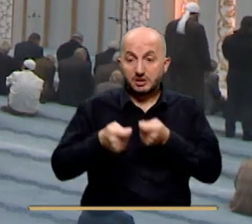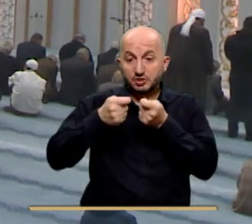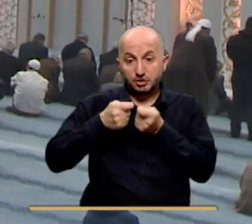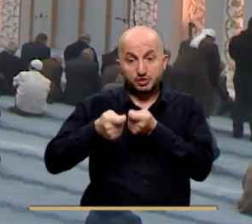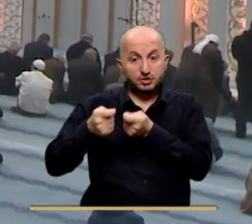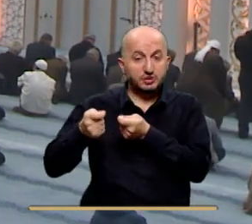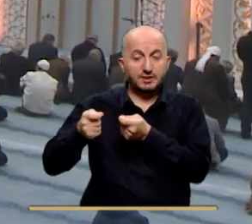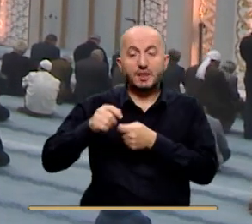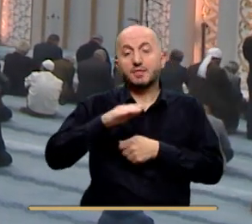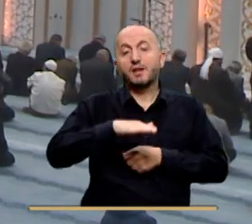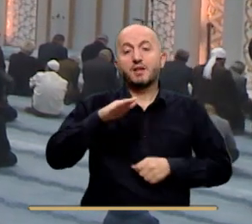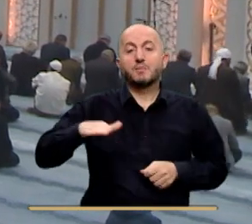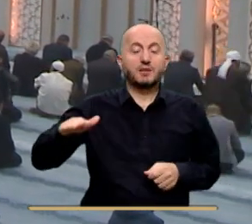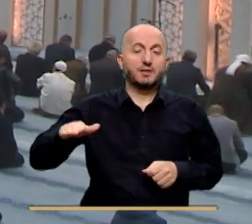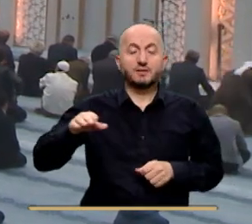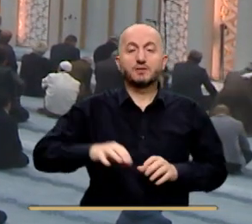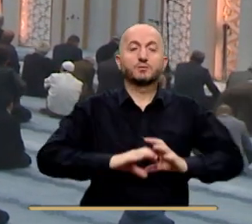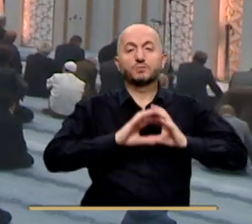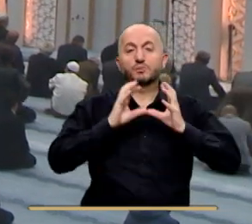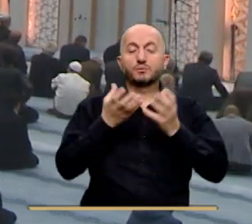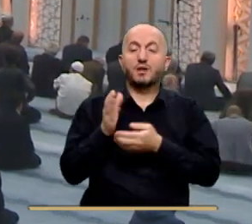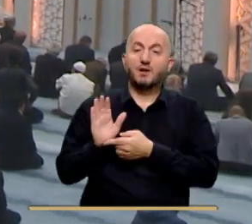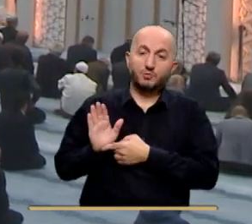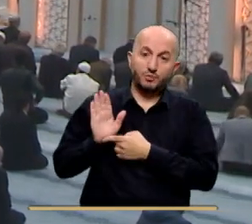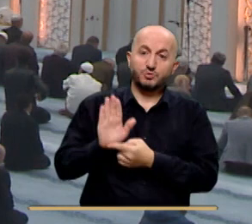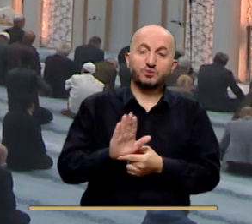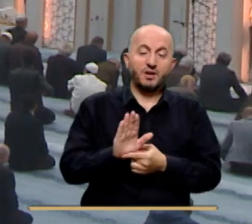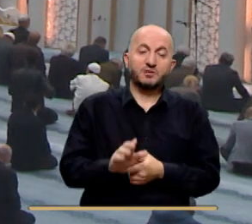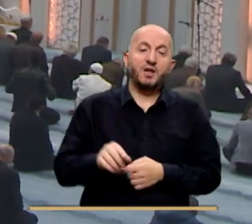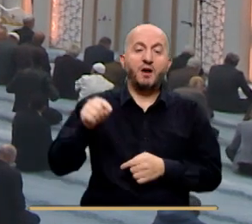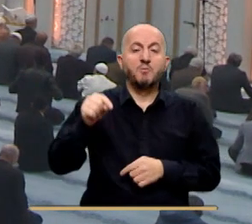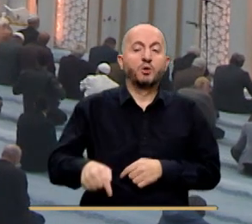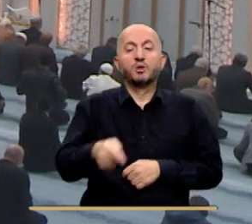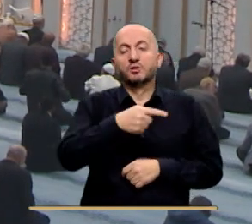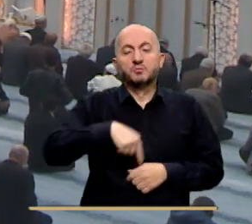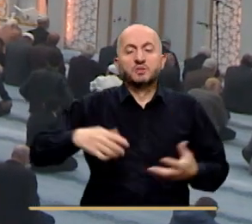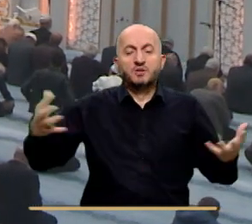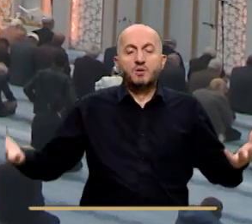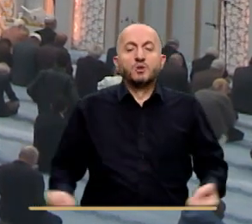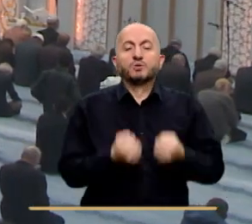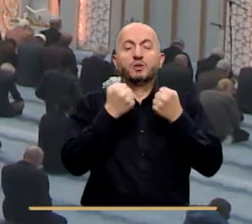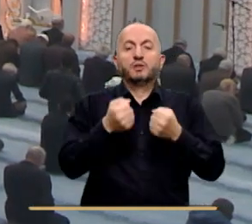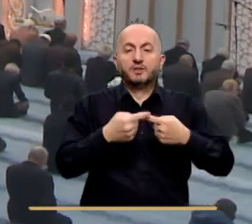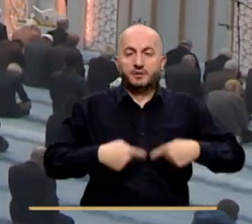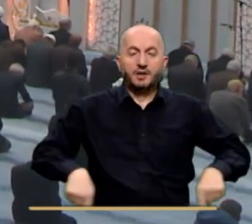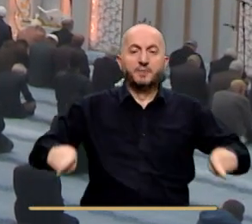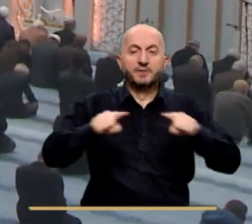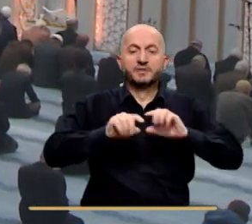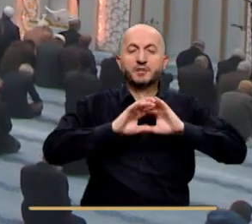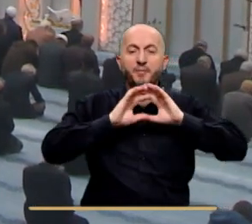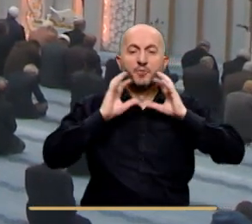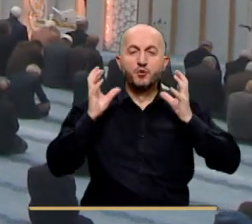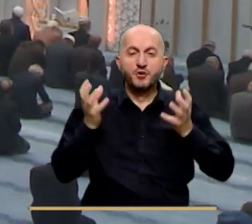yetiştirdiği talebeleriyle dünyaya gösterdi ve bugün bizim kurtuluşumuz, bizim dünya